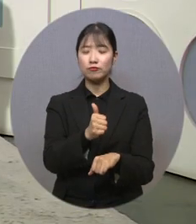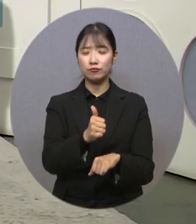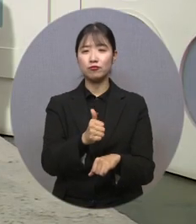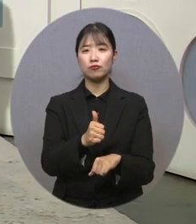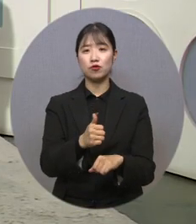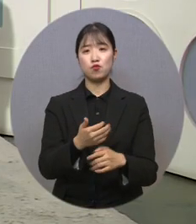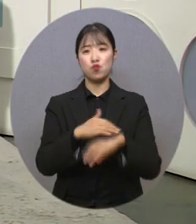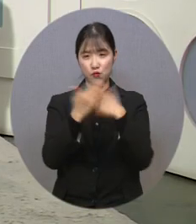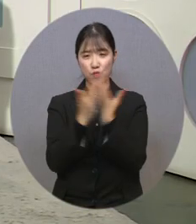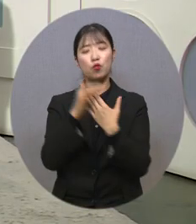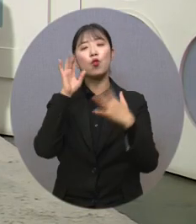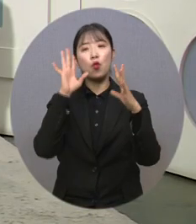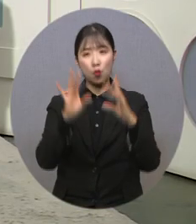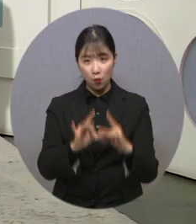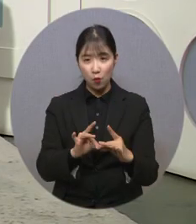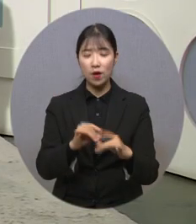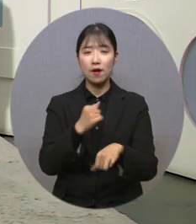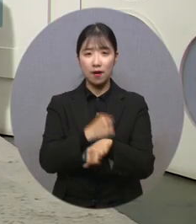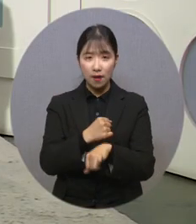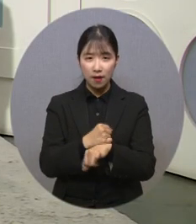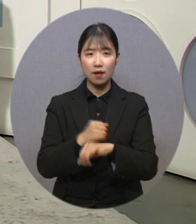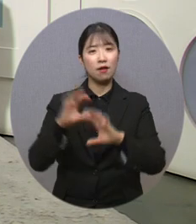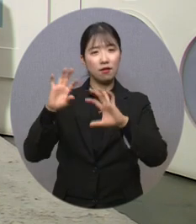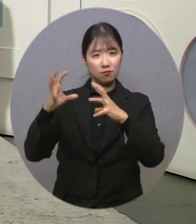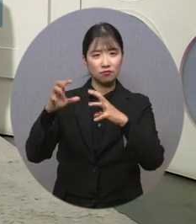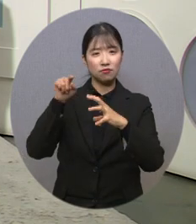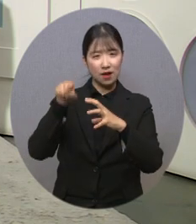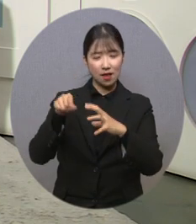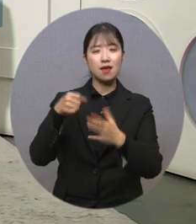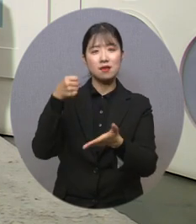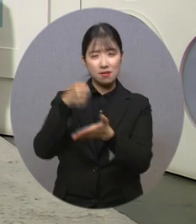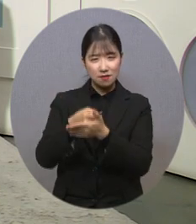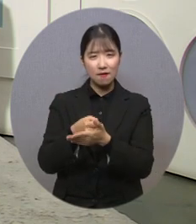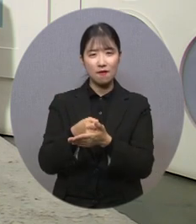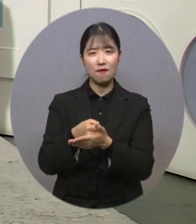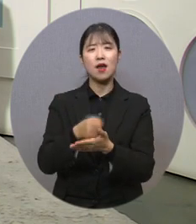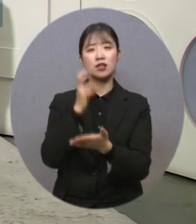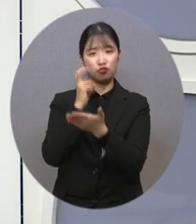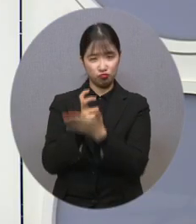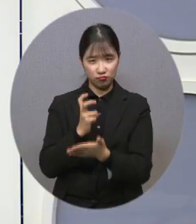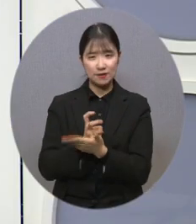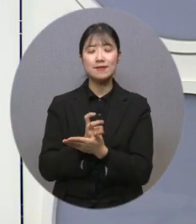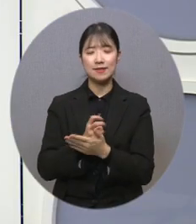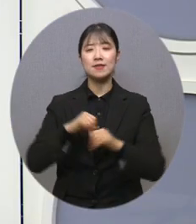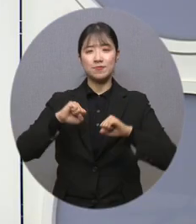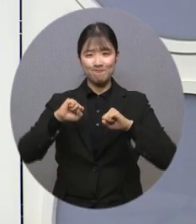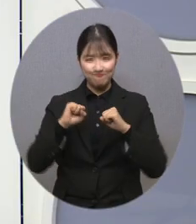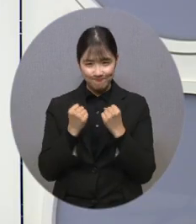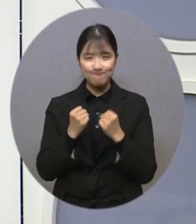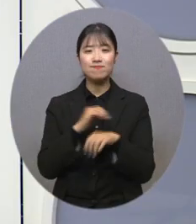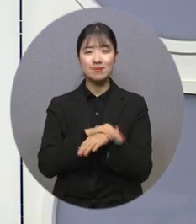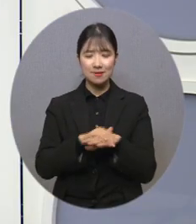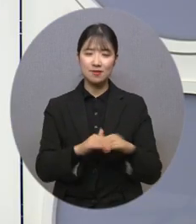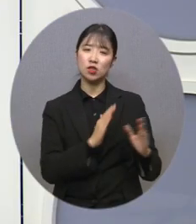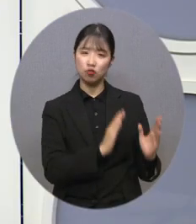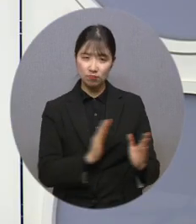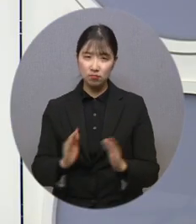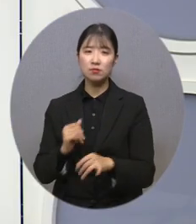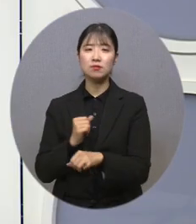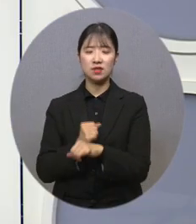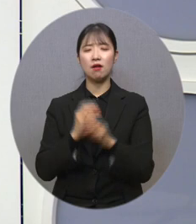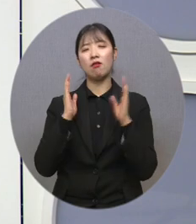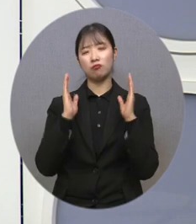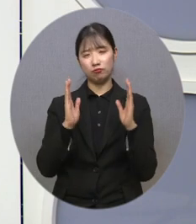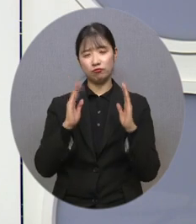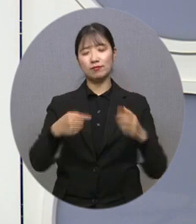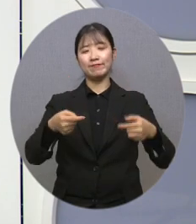교수님들의 동의를 얻어가면서 국가에서 지정한 방역수칙을 철저하게 준비하면서